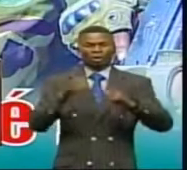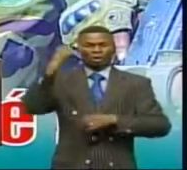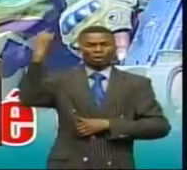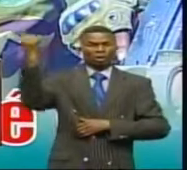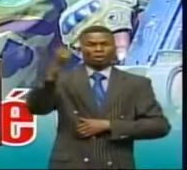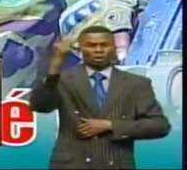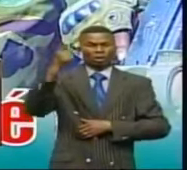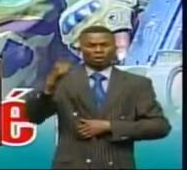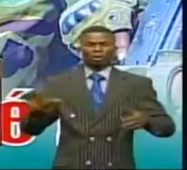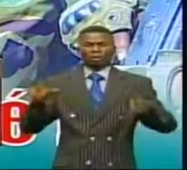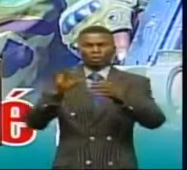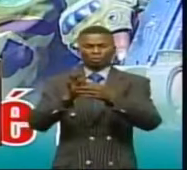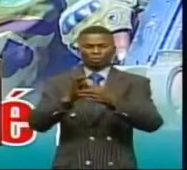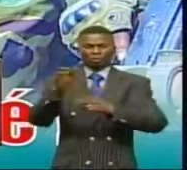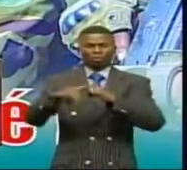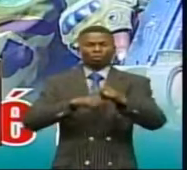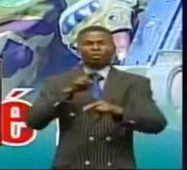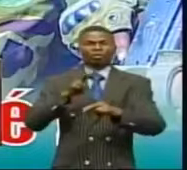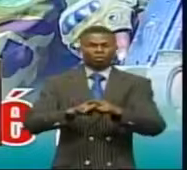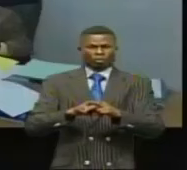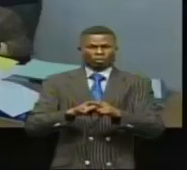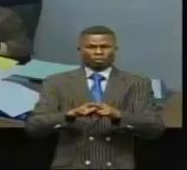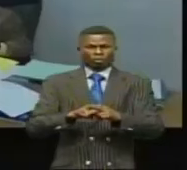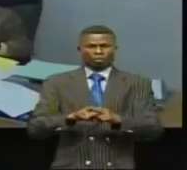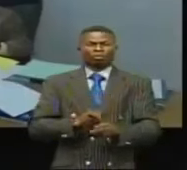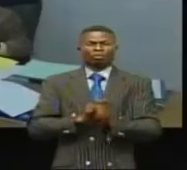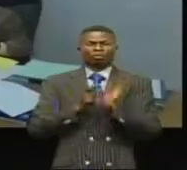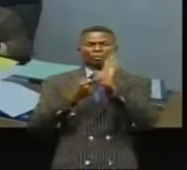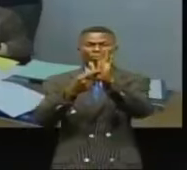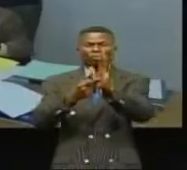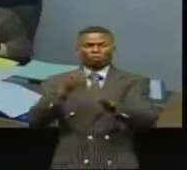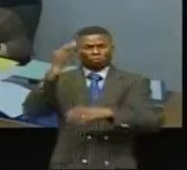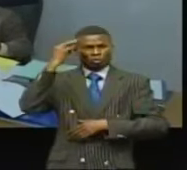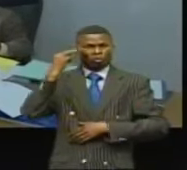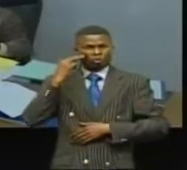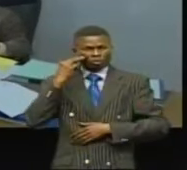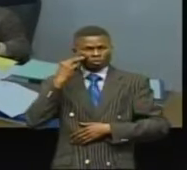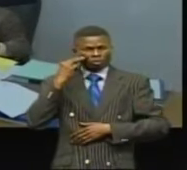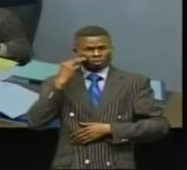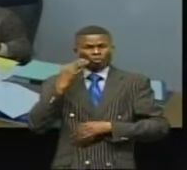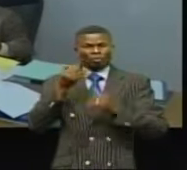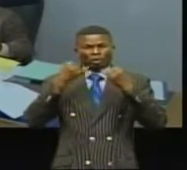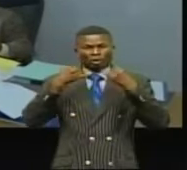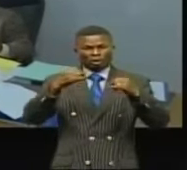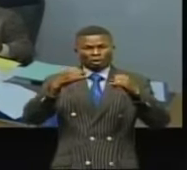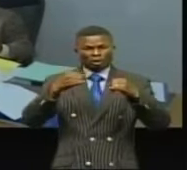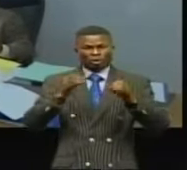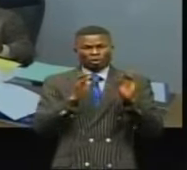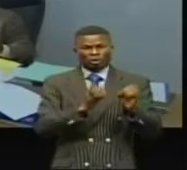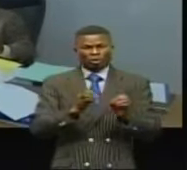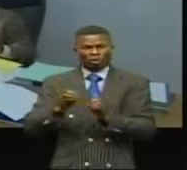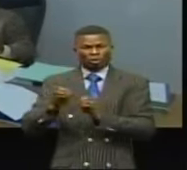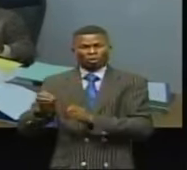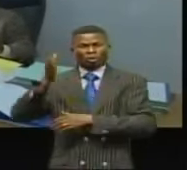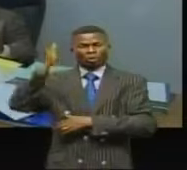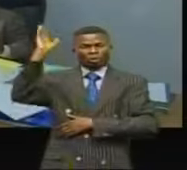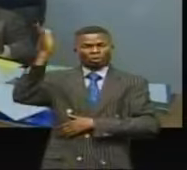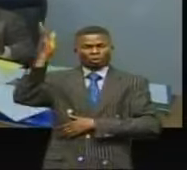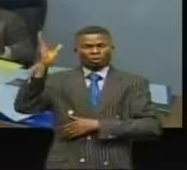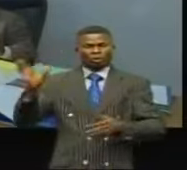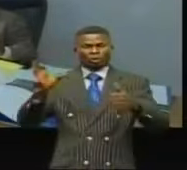et solidarité nationale a présenté au Conseil la note d'information sur l'organisation de la campagne de